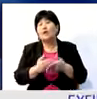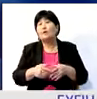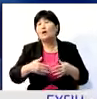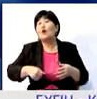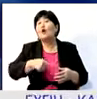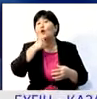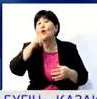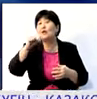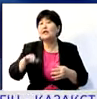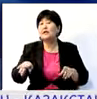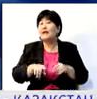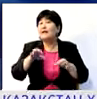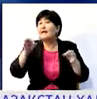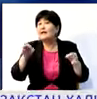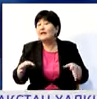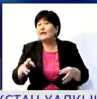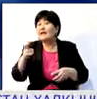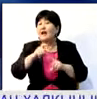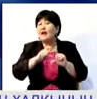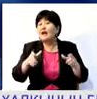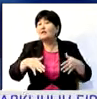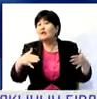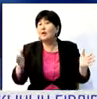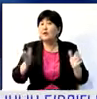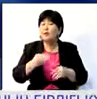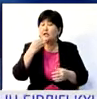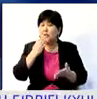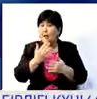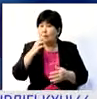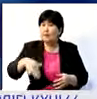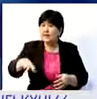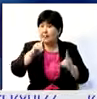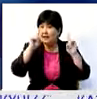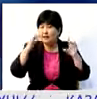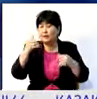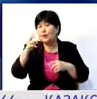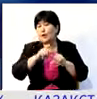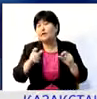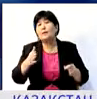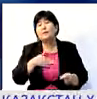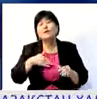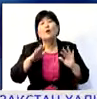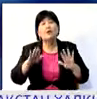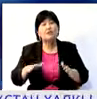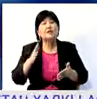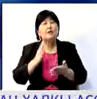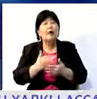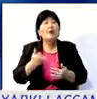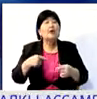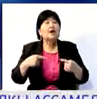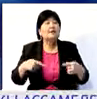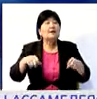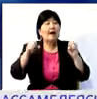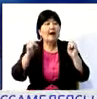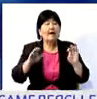Үлкен кішілігіне қарамастан кез келген кәсіпорын өнімі сапалы болса бүкіл елге танылады. Мұндай кәсіпорындар біздің өңірімізде де бар. Олардың бір қатары